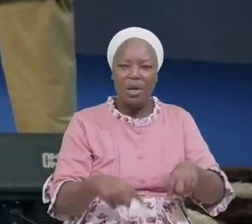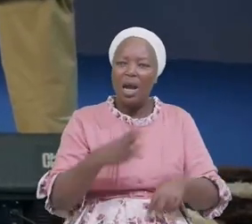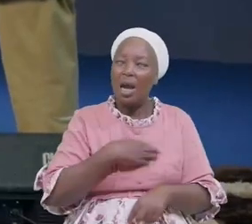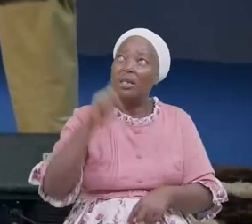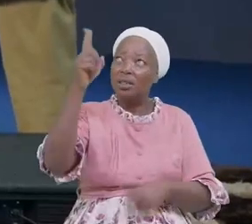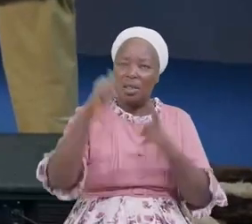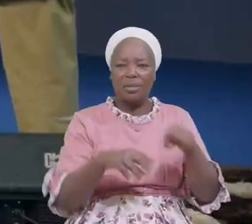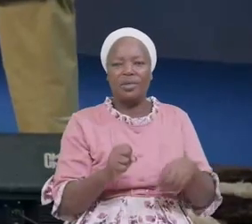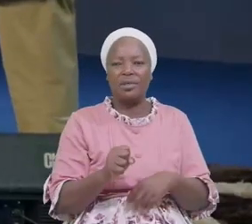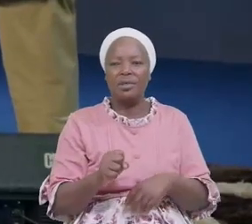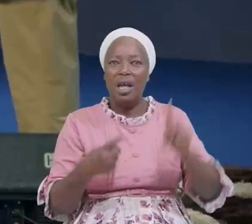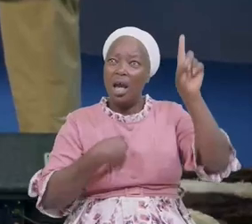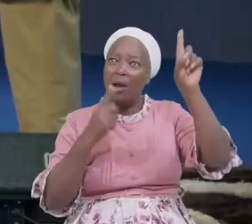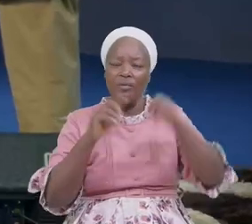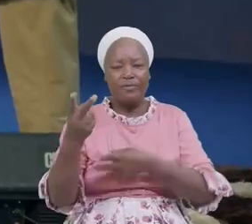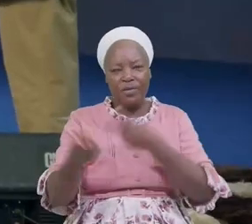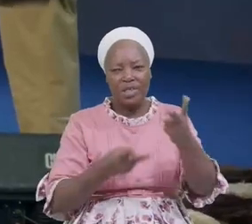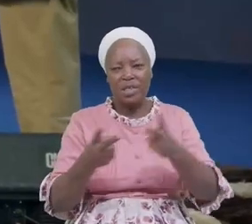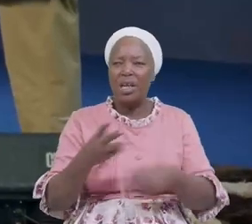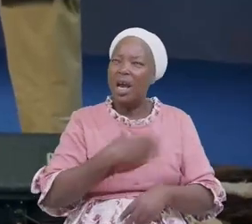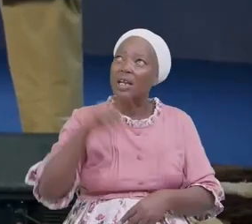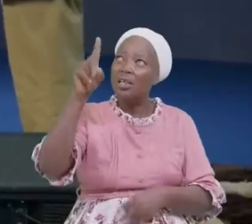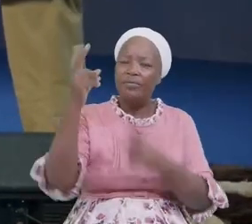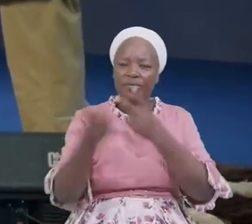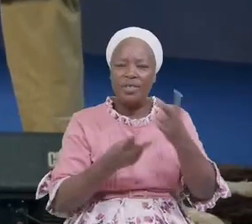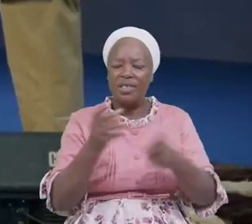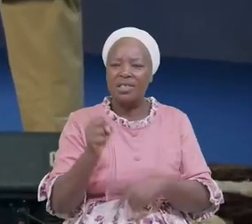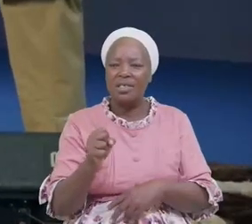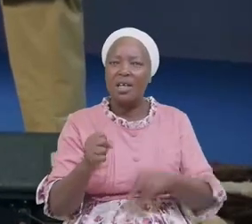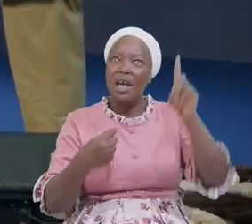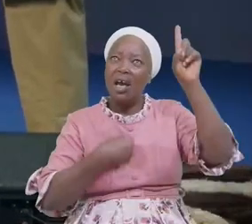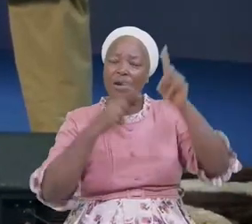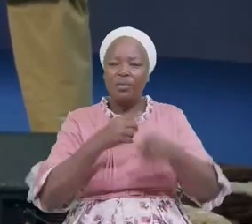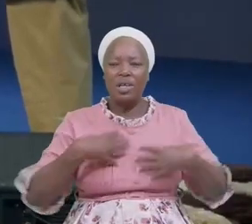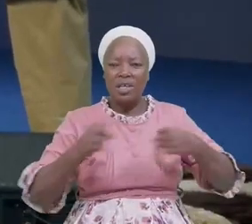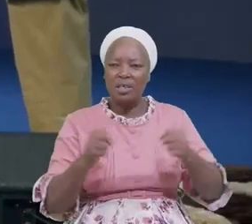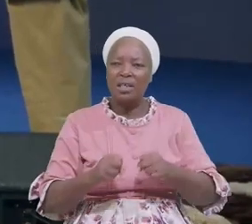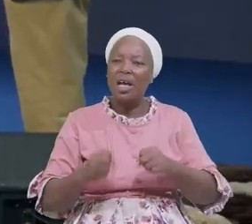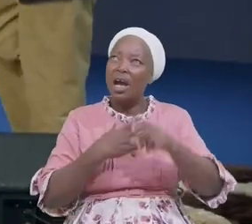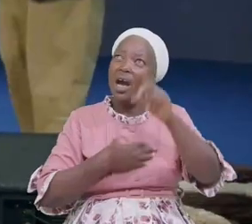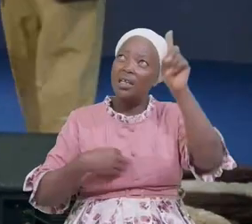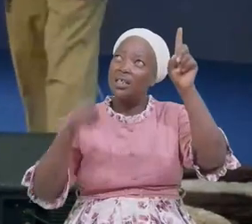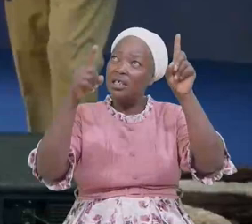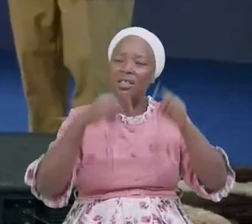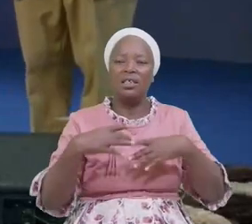Je vais te visiter. Et il visite. Je vais guérir. et il guérit. Je vais